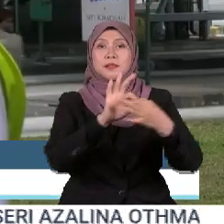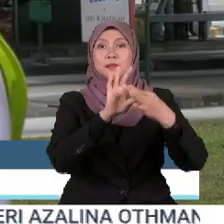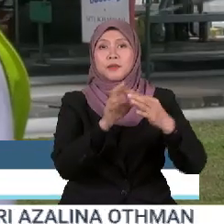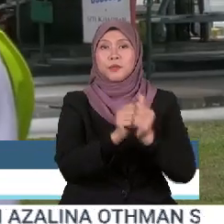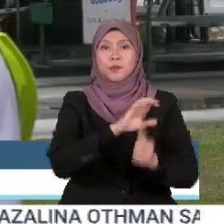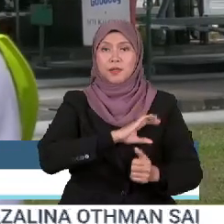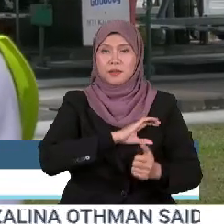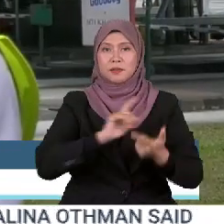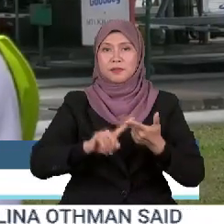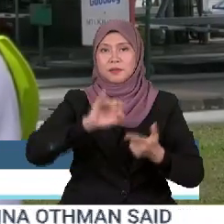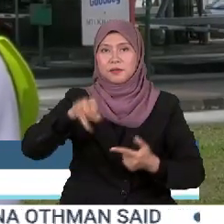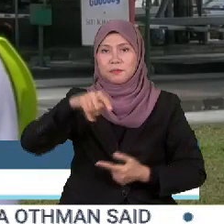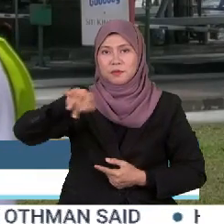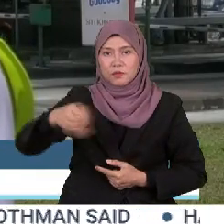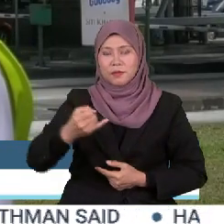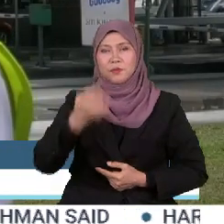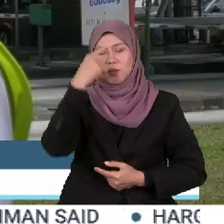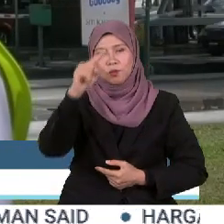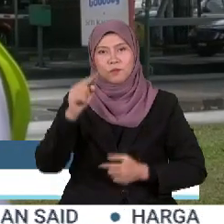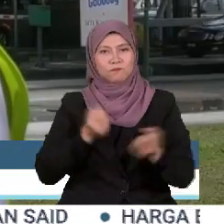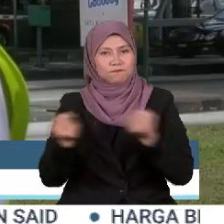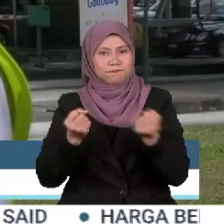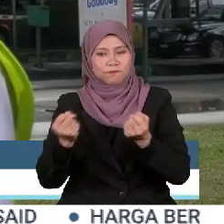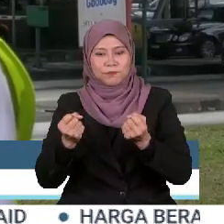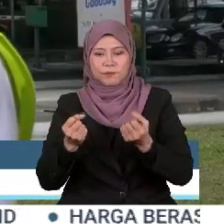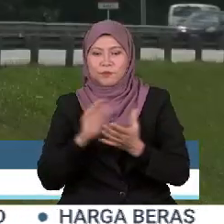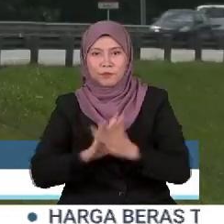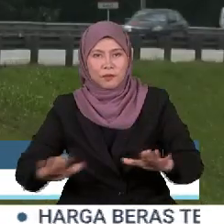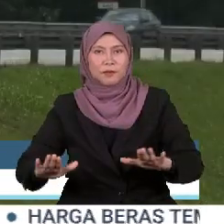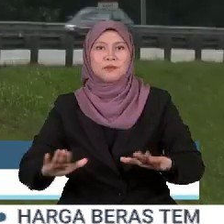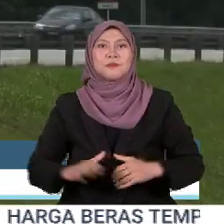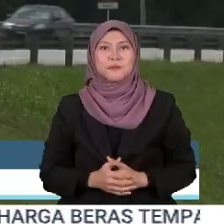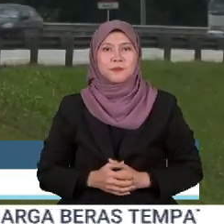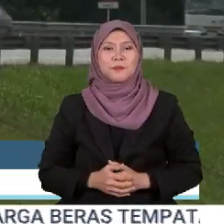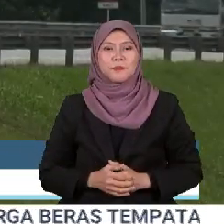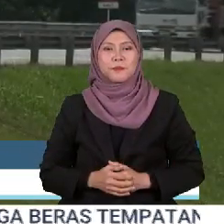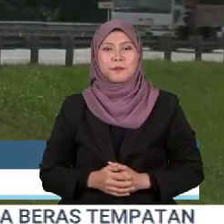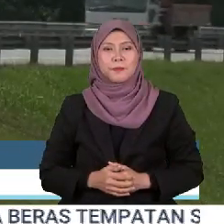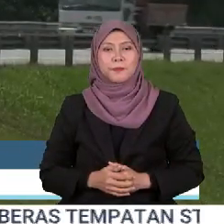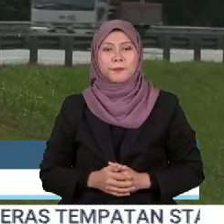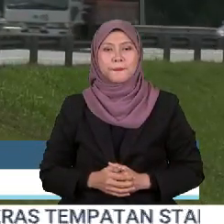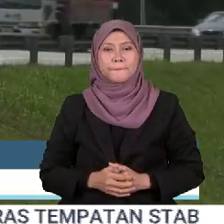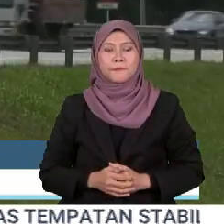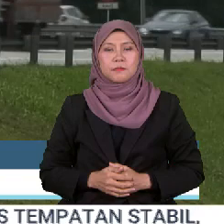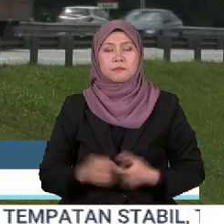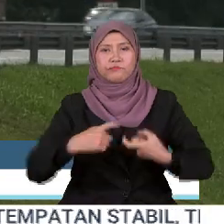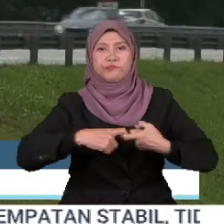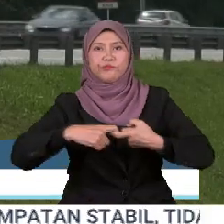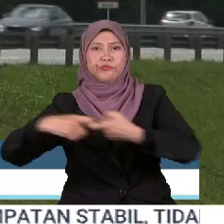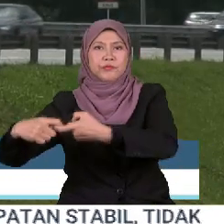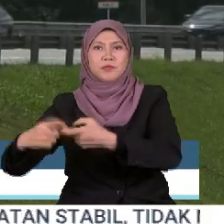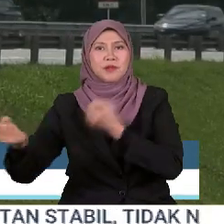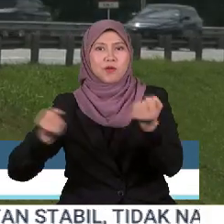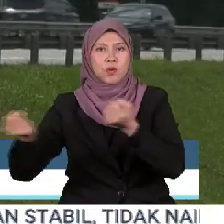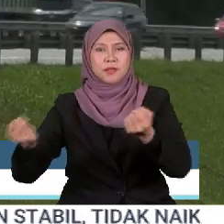jpj dalam mengawasi pergeraan lebuh raya bagi mastian keselamatan kren dan trak tunda plus juga